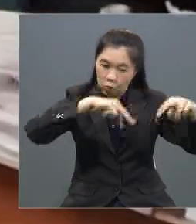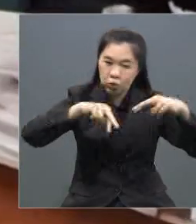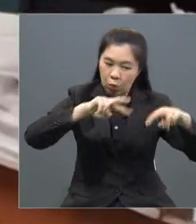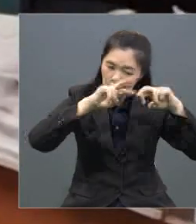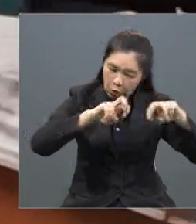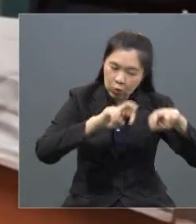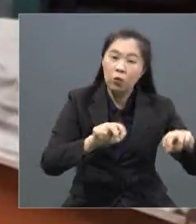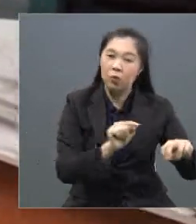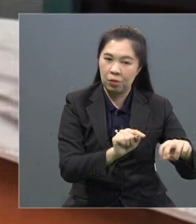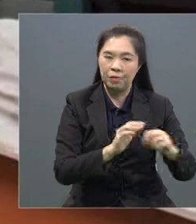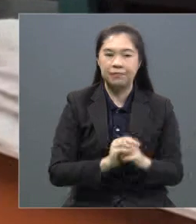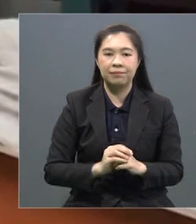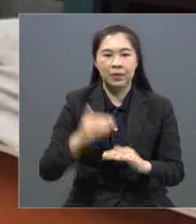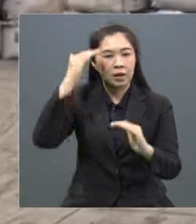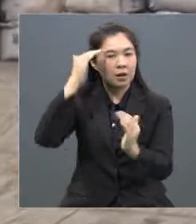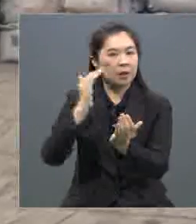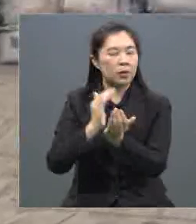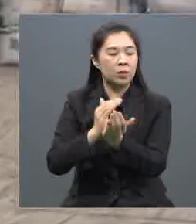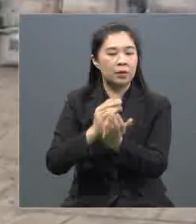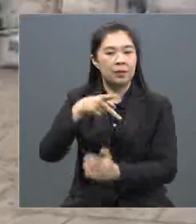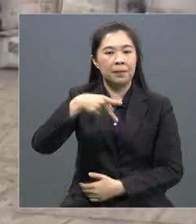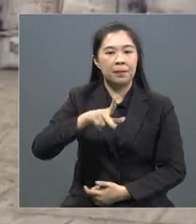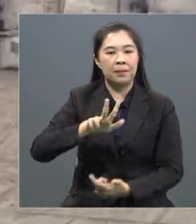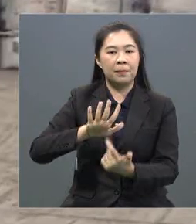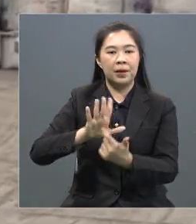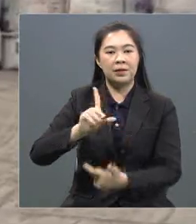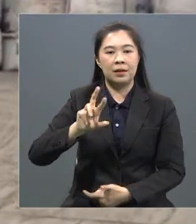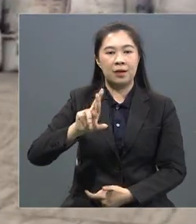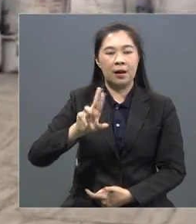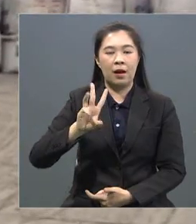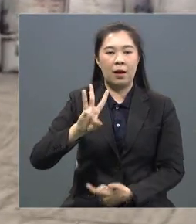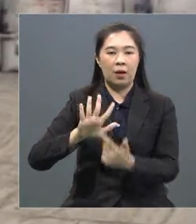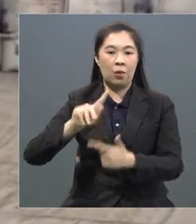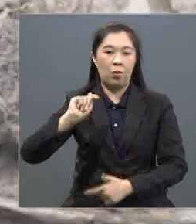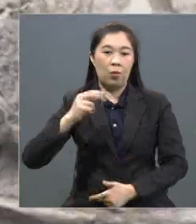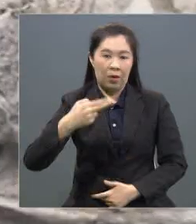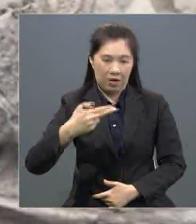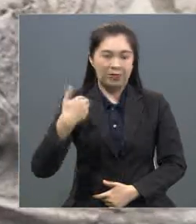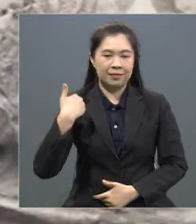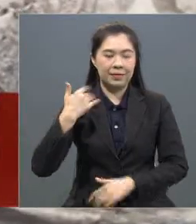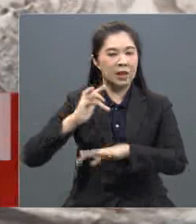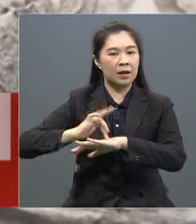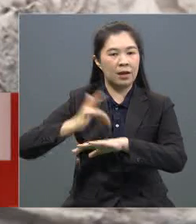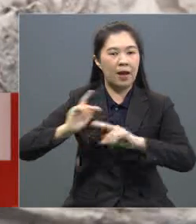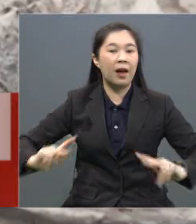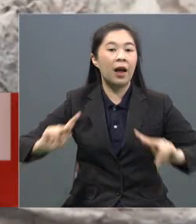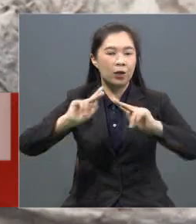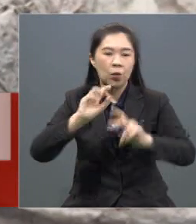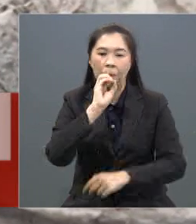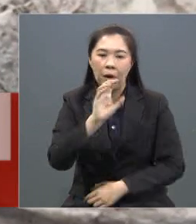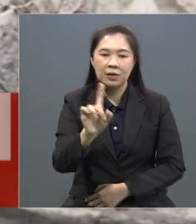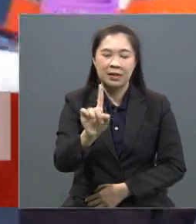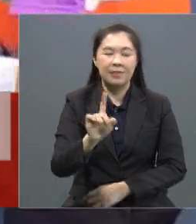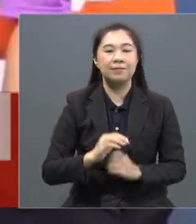จริงอยู่ด้วยทางพลตำรวจเอกพัชรวาทวงษ์สุวรรณรองนายกรัฐมนตรีและรัฐมนตรีว่าการกระทรวงทรัพยากรธรรมชาติและสิ่งแวดล้อมบอกนะคะ